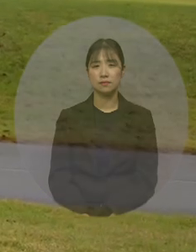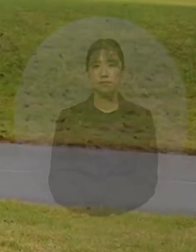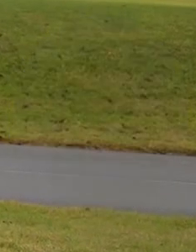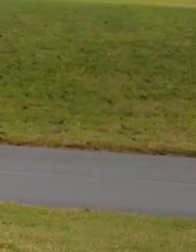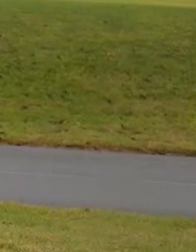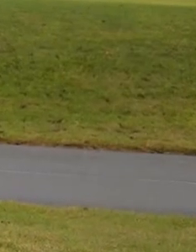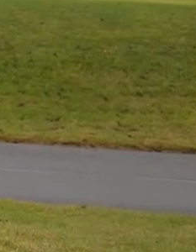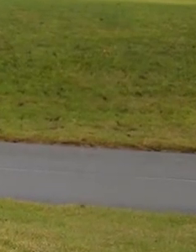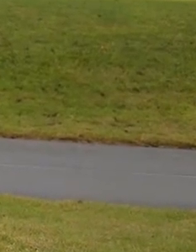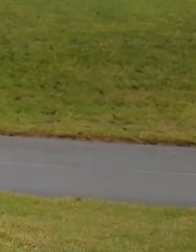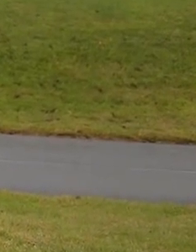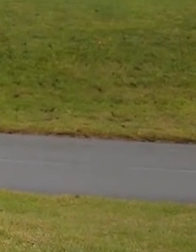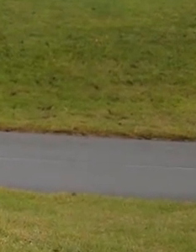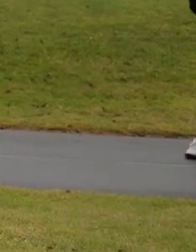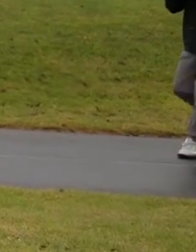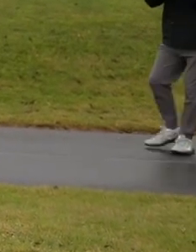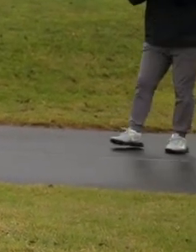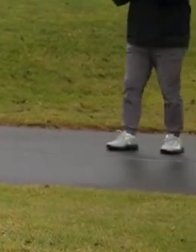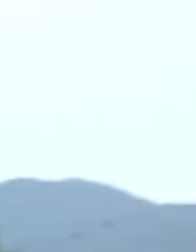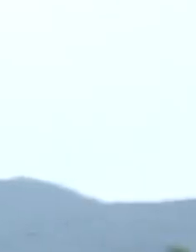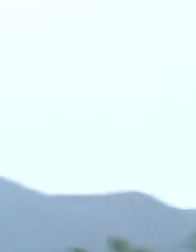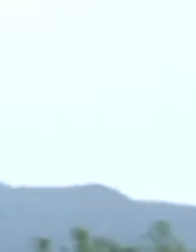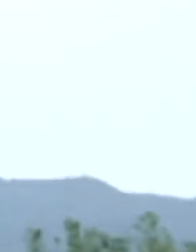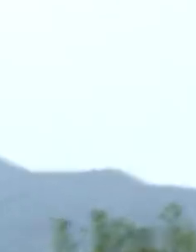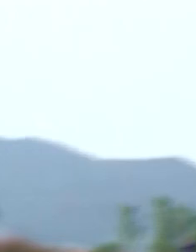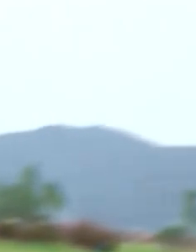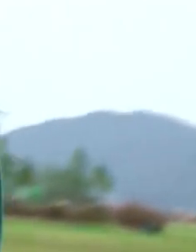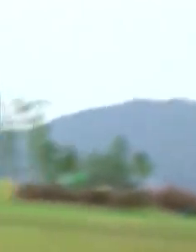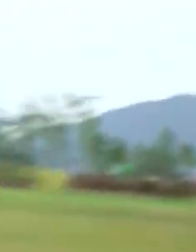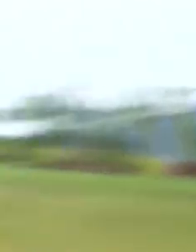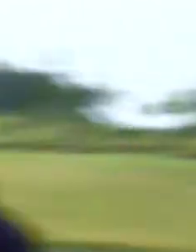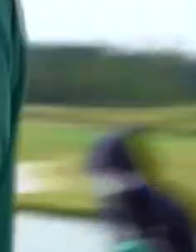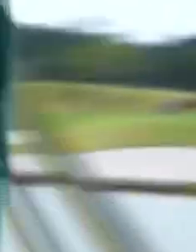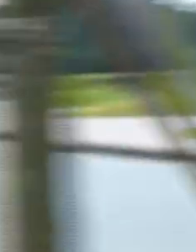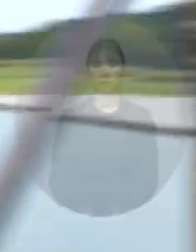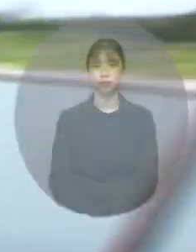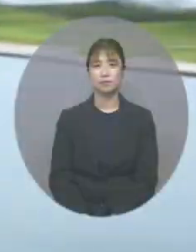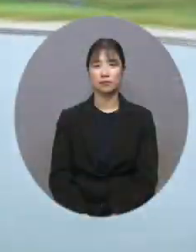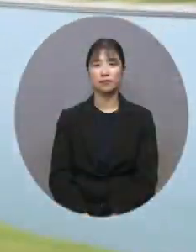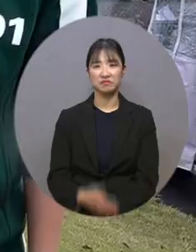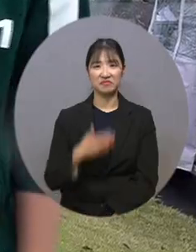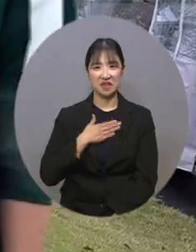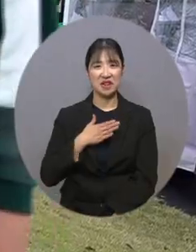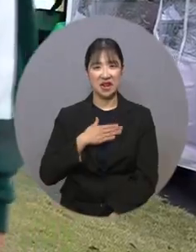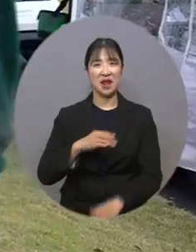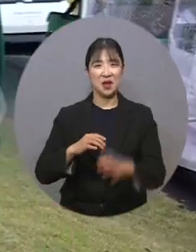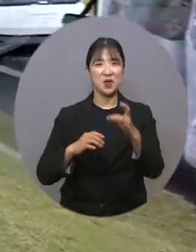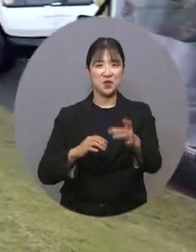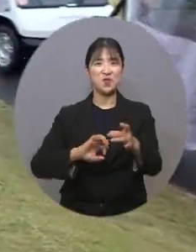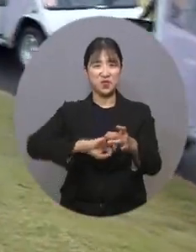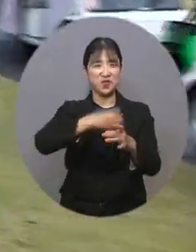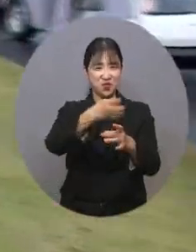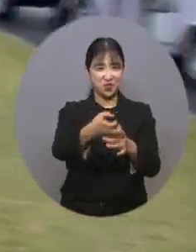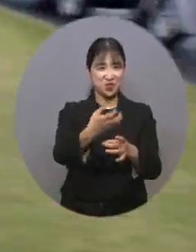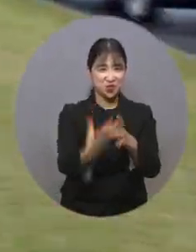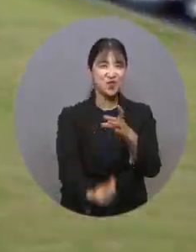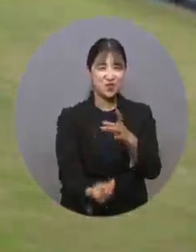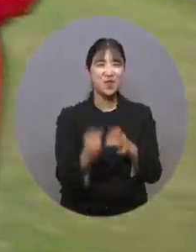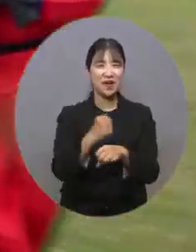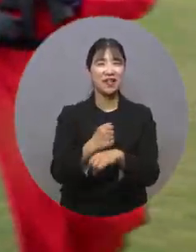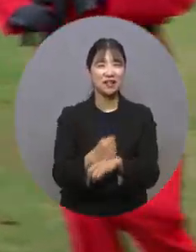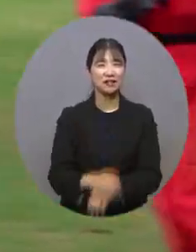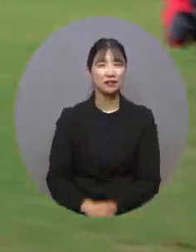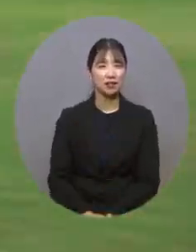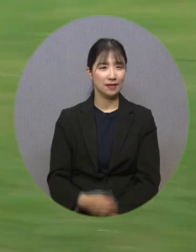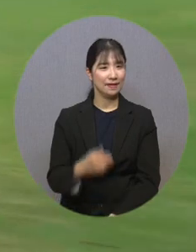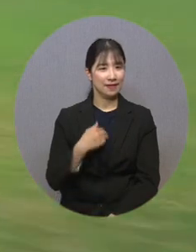아, 내리막이 있어. 오르막, 오르막 커팅이. 오케이, 오케이. 네, 늦게. 굿샷! 내가 이것보다 더 갖다 붙여야